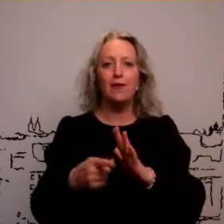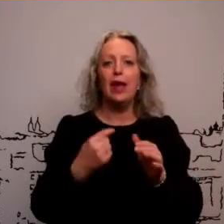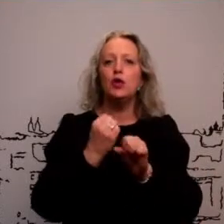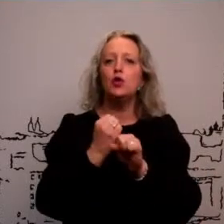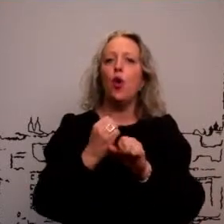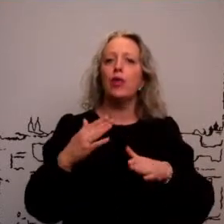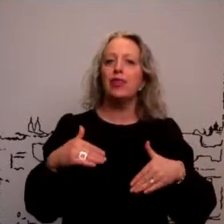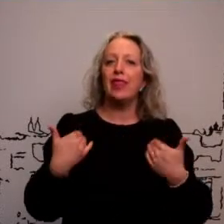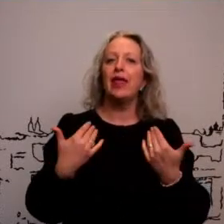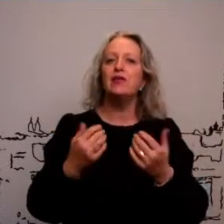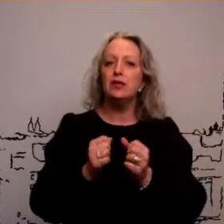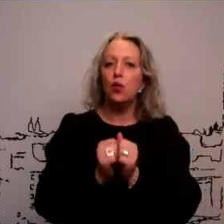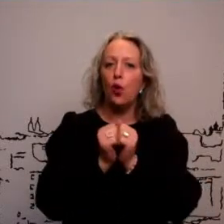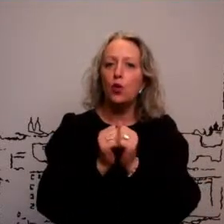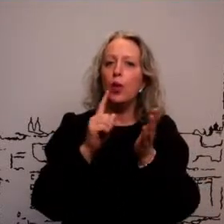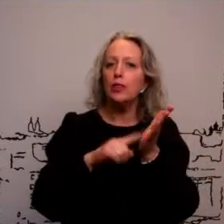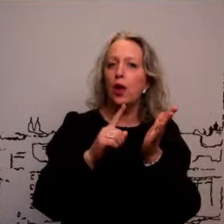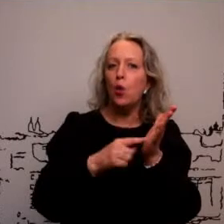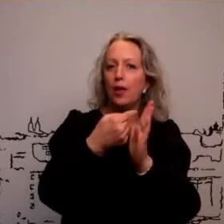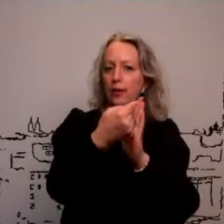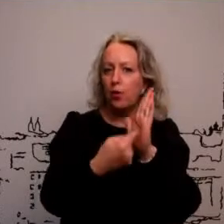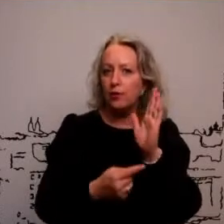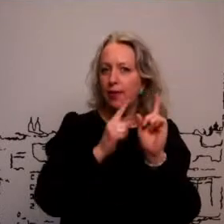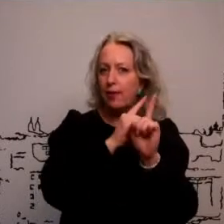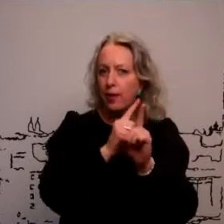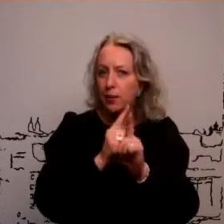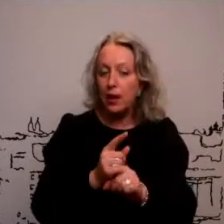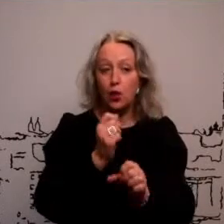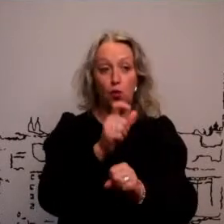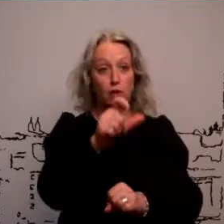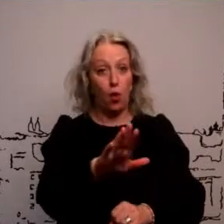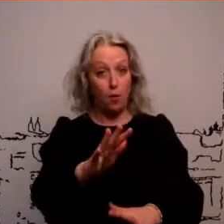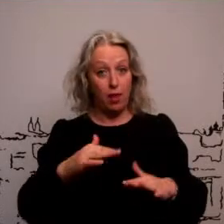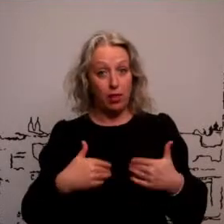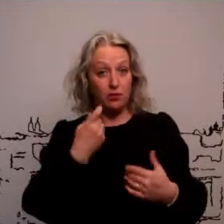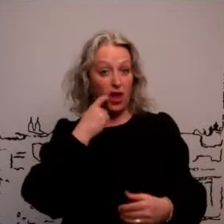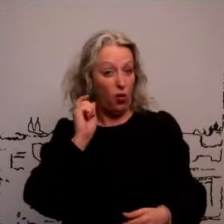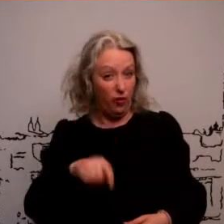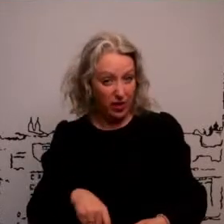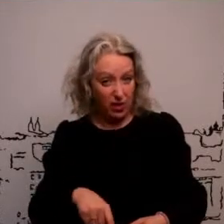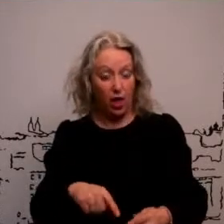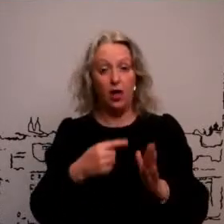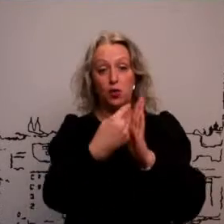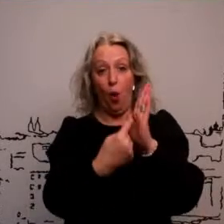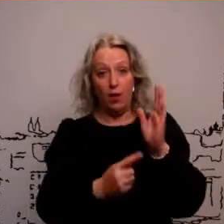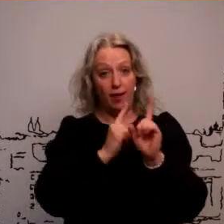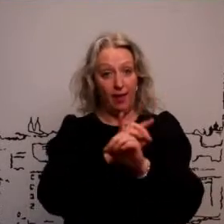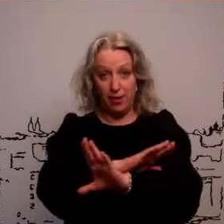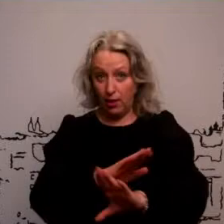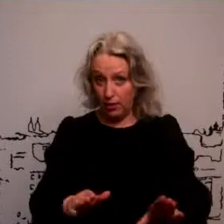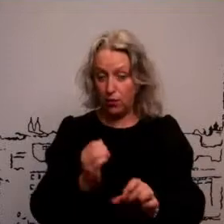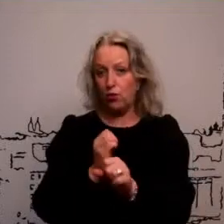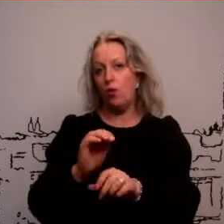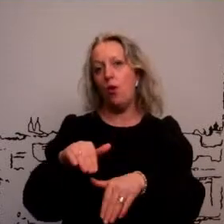töötervishoiu nõuete järgimine ja töötaja miski pärast enda tervisest ei hooli neid nõudeid järgi, et siis tööandja võib ka